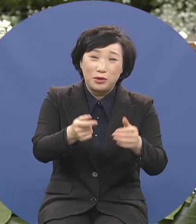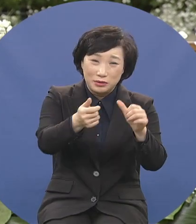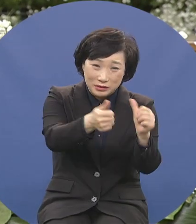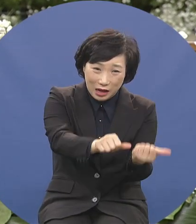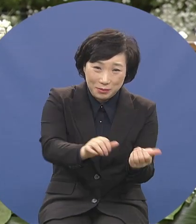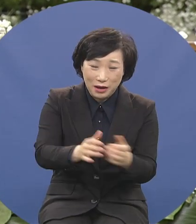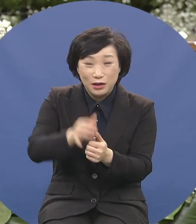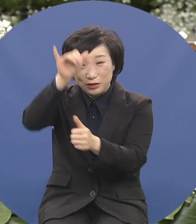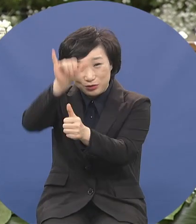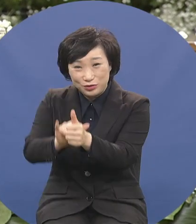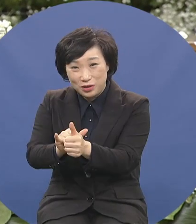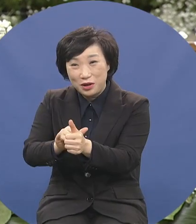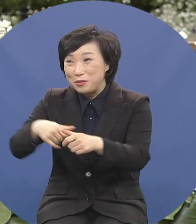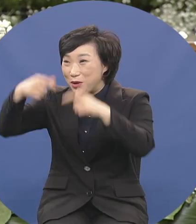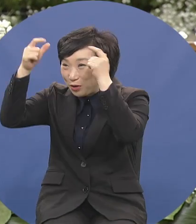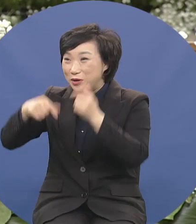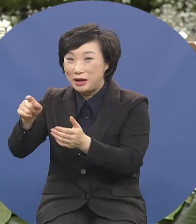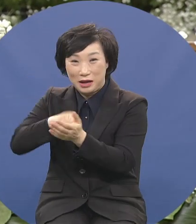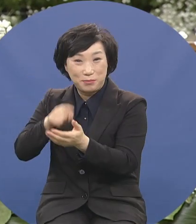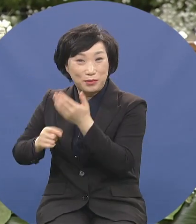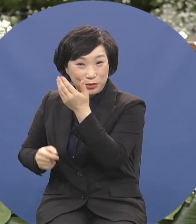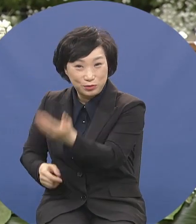충성은 멸류관으로 갚아주고